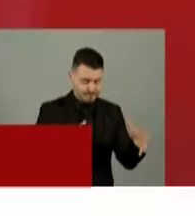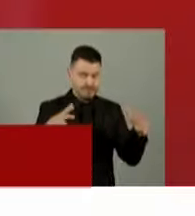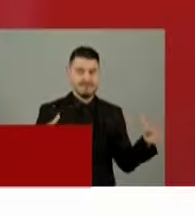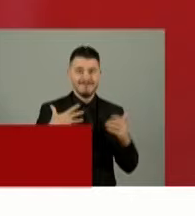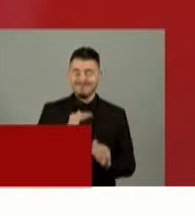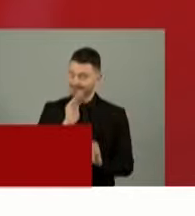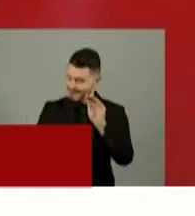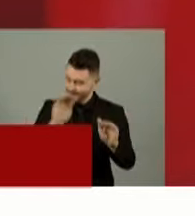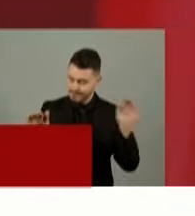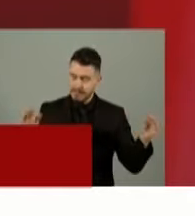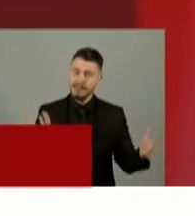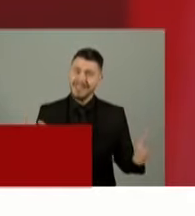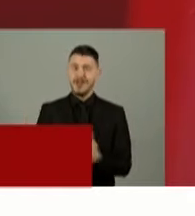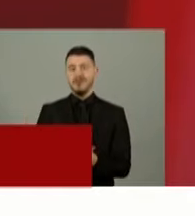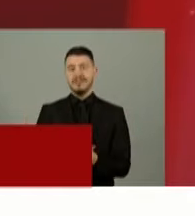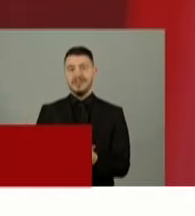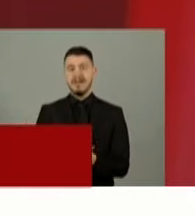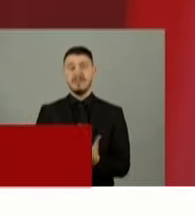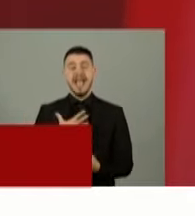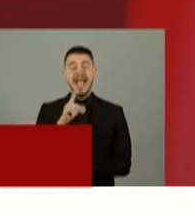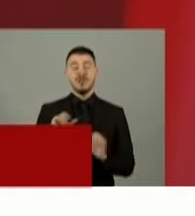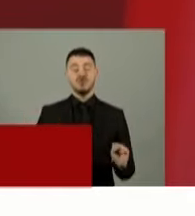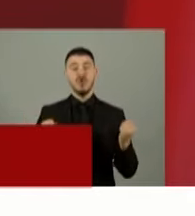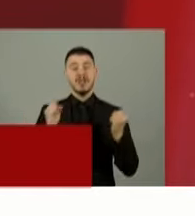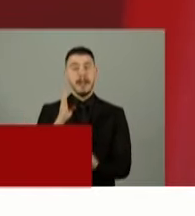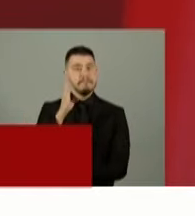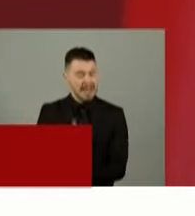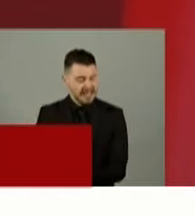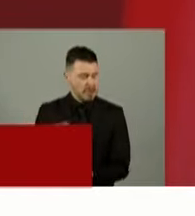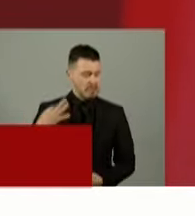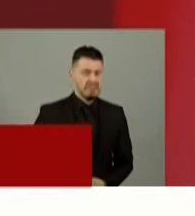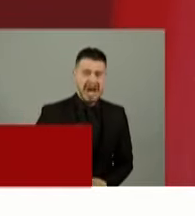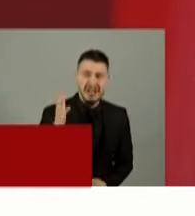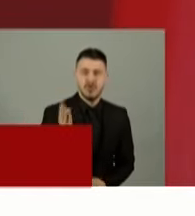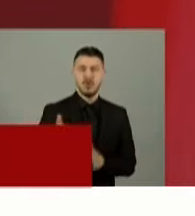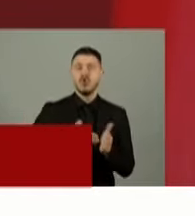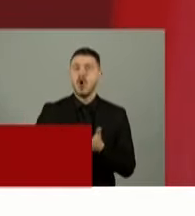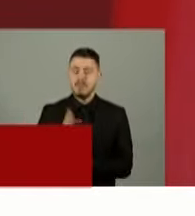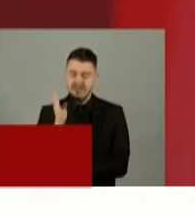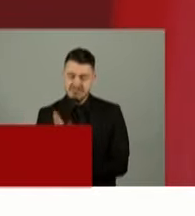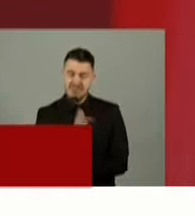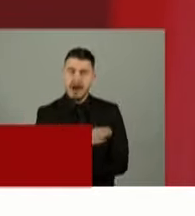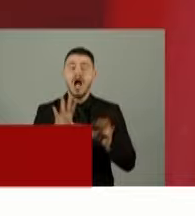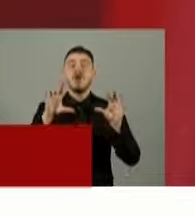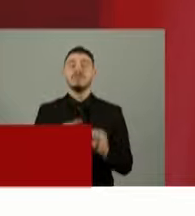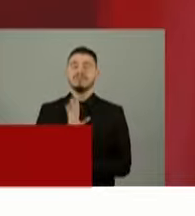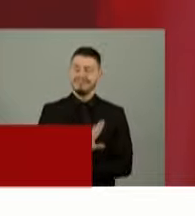ισχύει για όλα τα κόμματα, βέβαια. Έτσι. Ναι, δεν λέω εγώ ότι είναι. Στη διαδικασία που πρέπει δεν λέω να εγώ ότι είναι αρνητικό. Και μετά. Ναι, δεν λέω ότι είναι αρνητικό για το